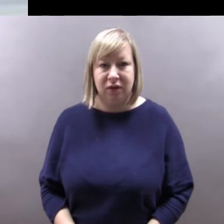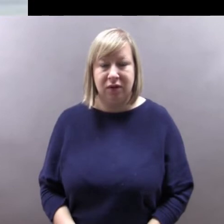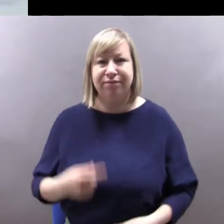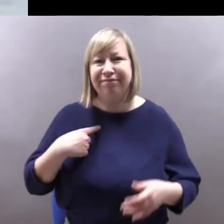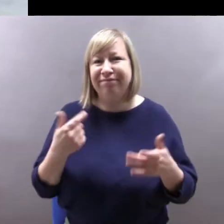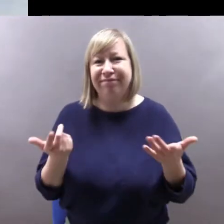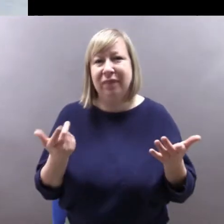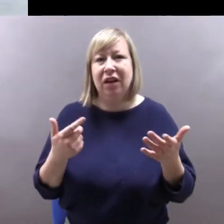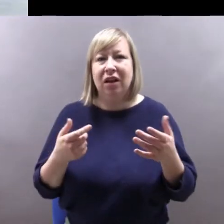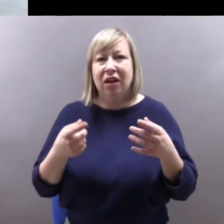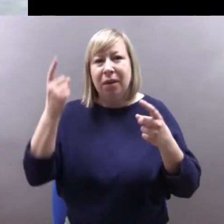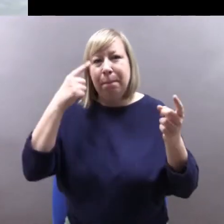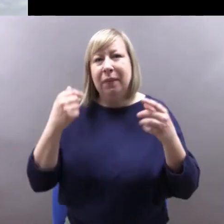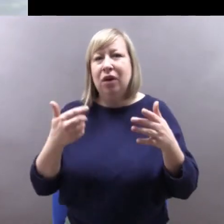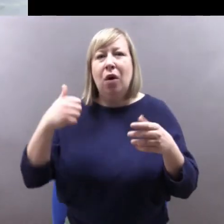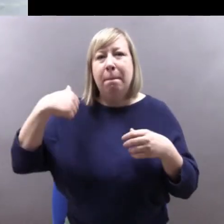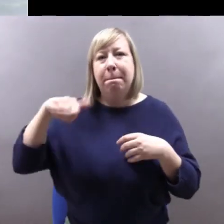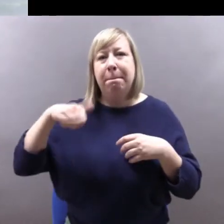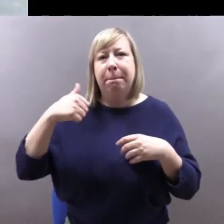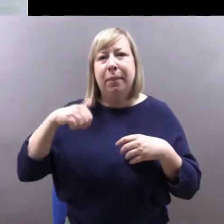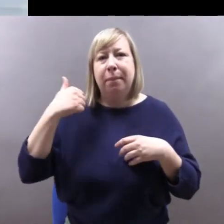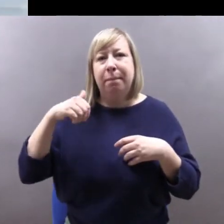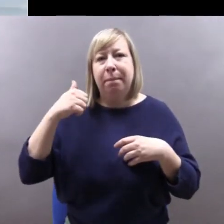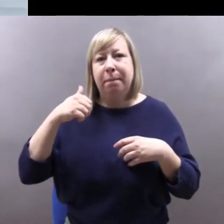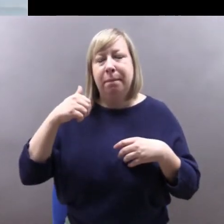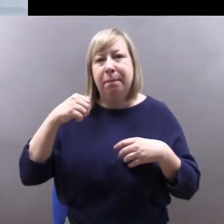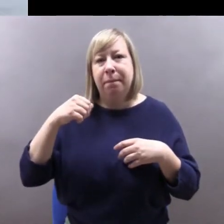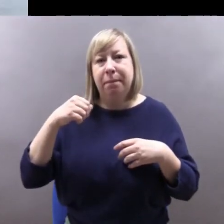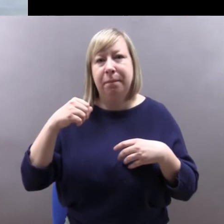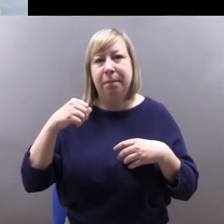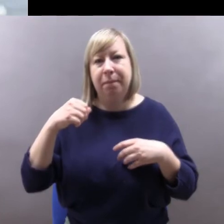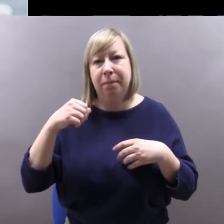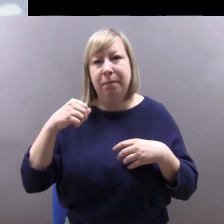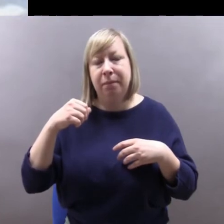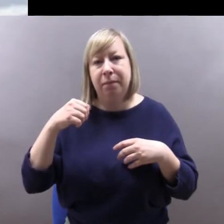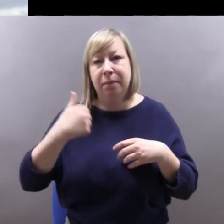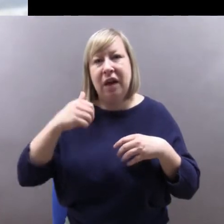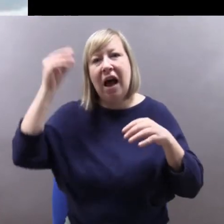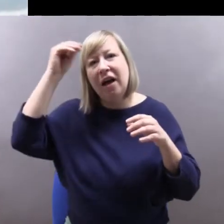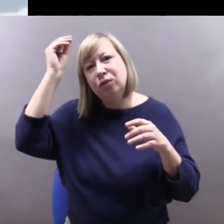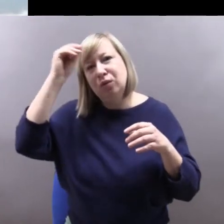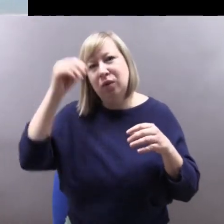braku, nie trochę, z braku edukacji, z braku kontaktu